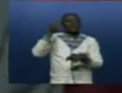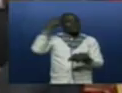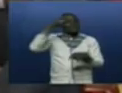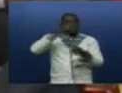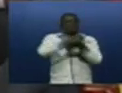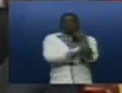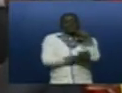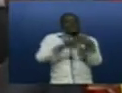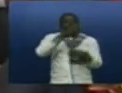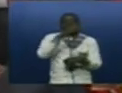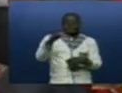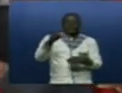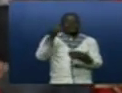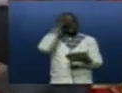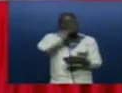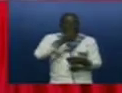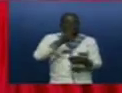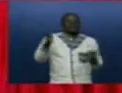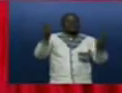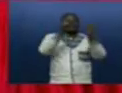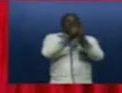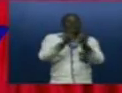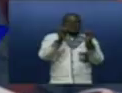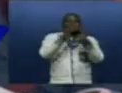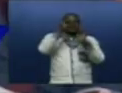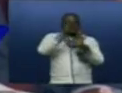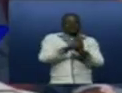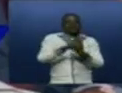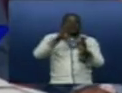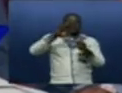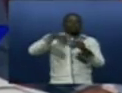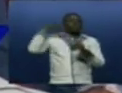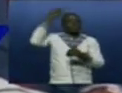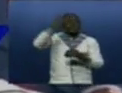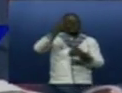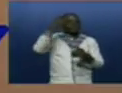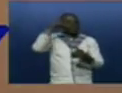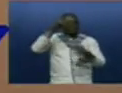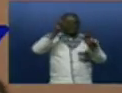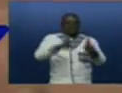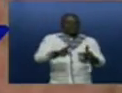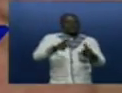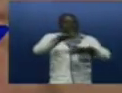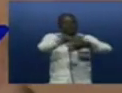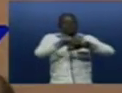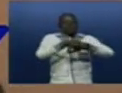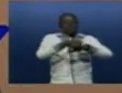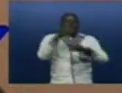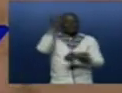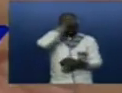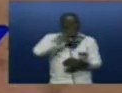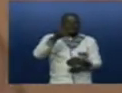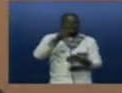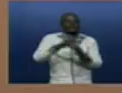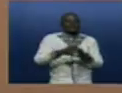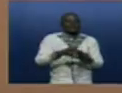d'Afrique, cette rencontre sera également initiée très prochainement à l'endroit des pays anglophones d'Afrique, selon Pierre Lapac. Elles